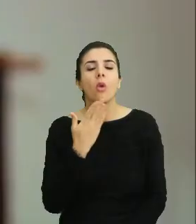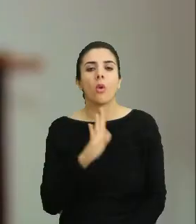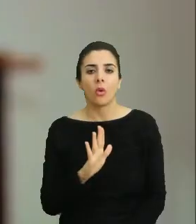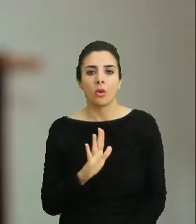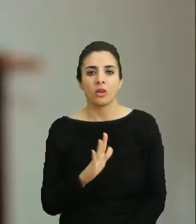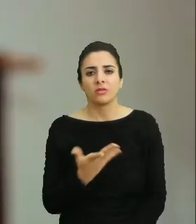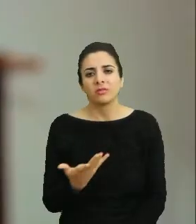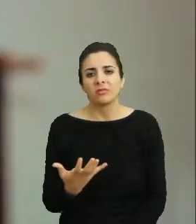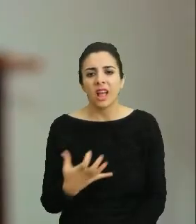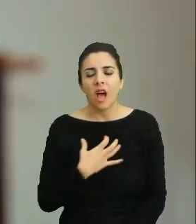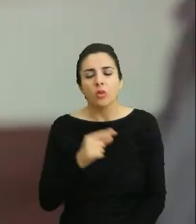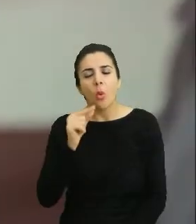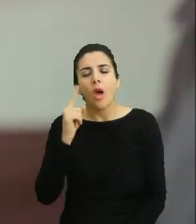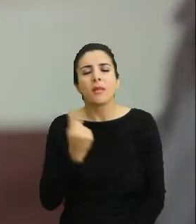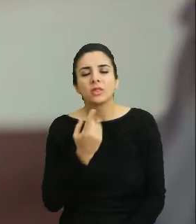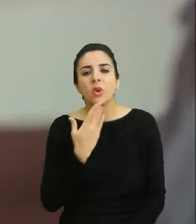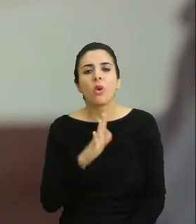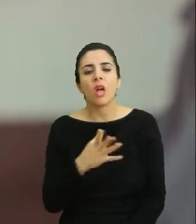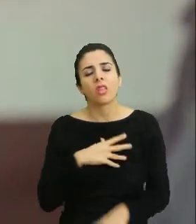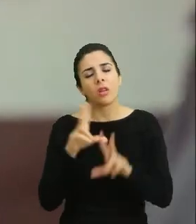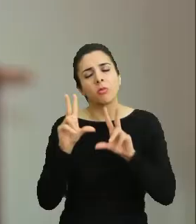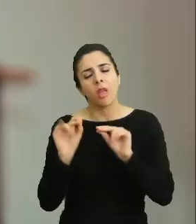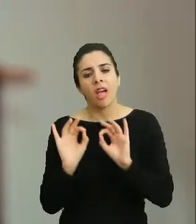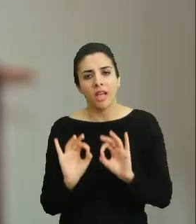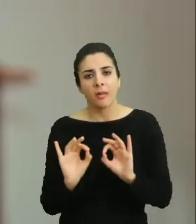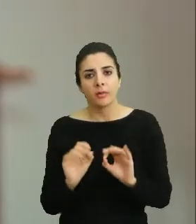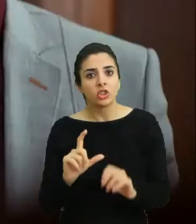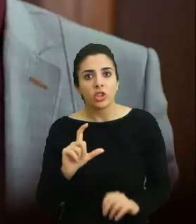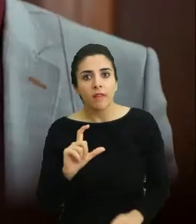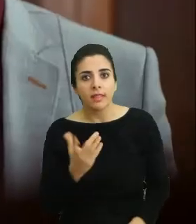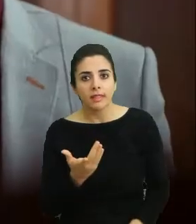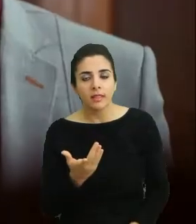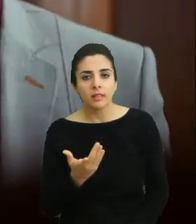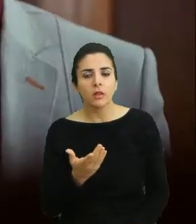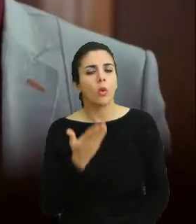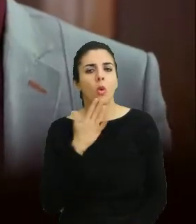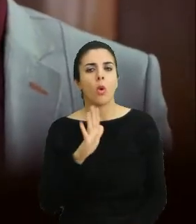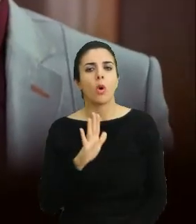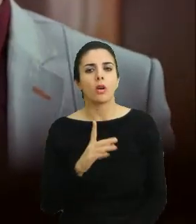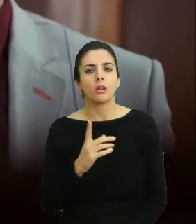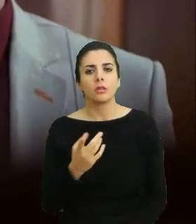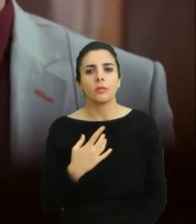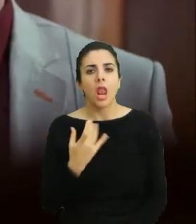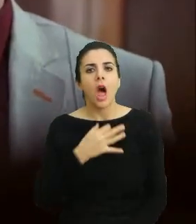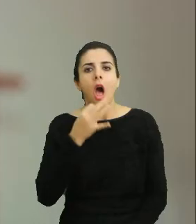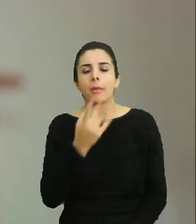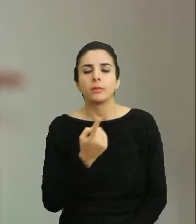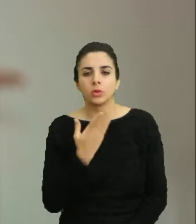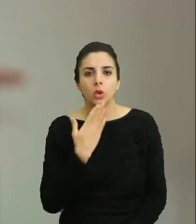Zaten henüz kendine gelmiş sayılmaz. Sürekli uyuyor. Cevat? Yok, ona hiçbirimiz haber